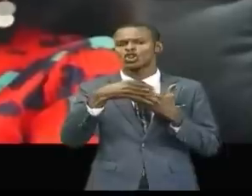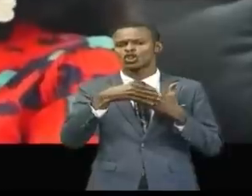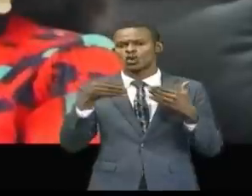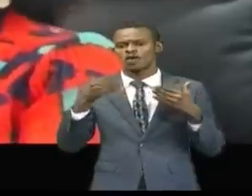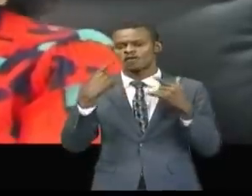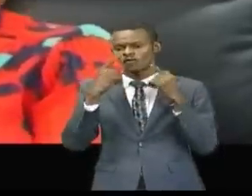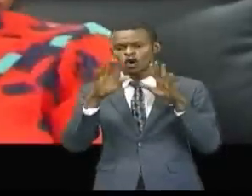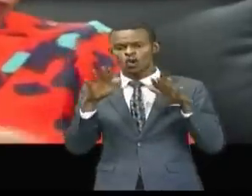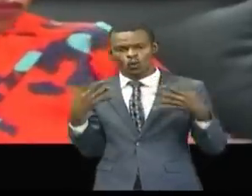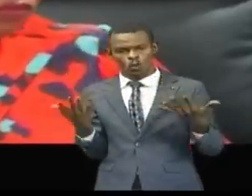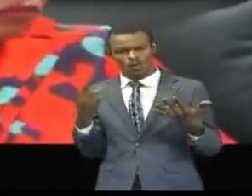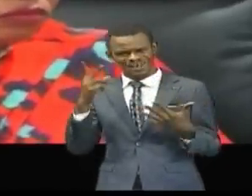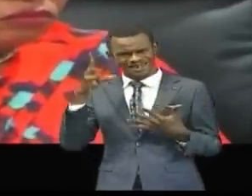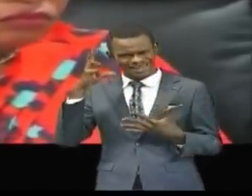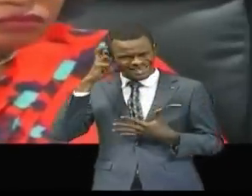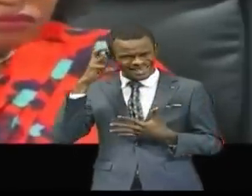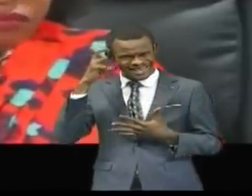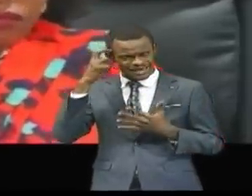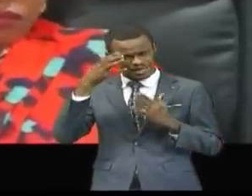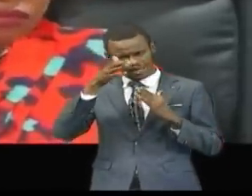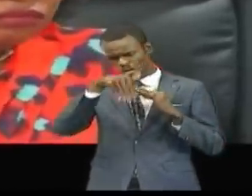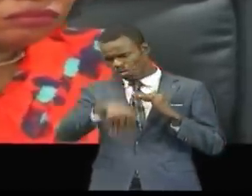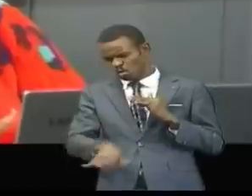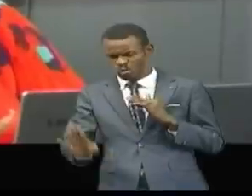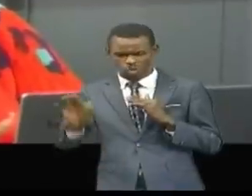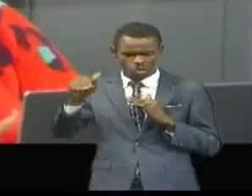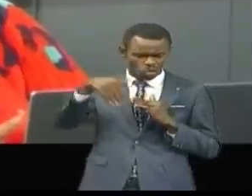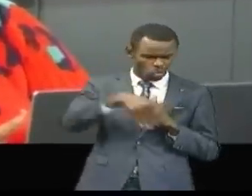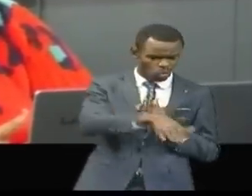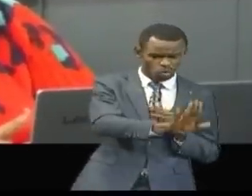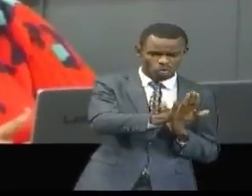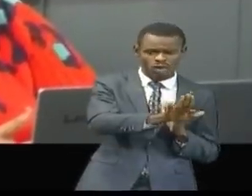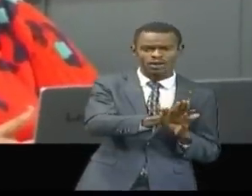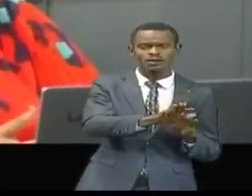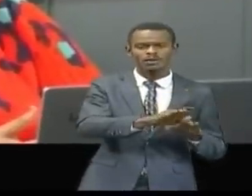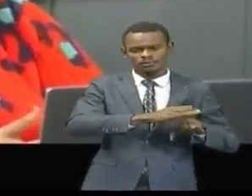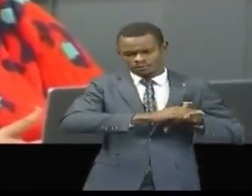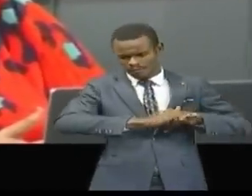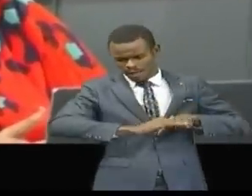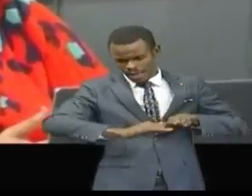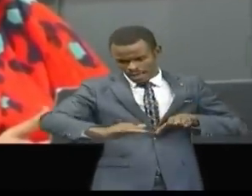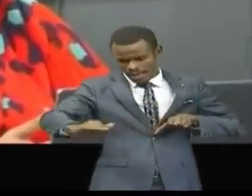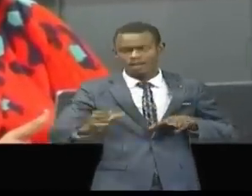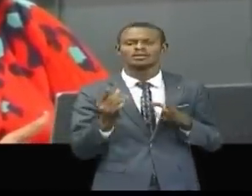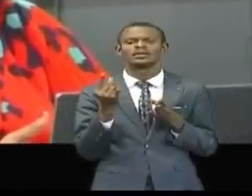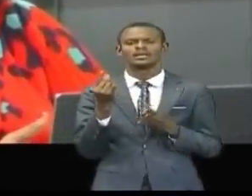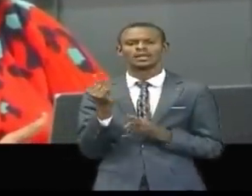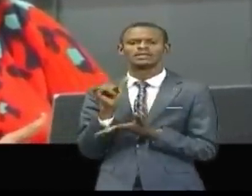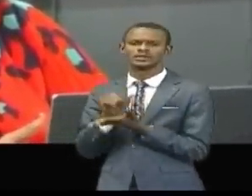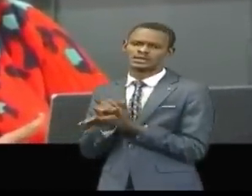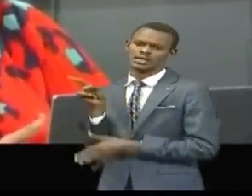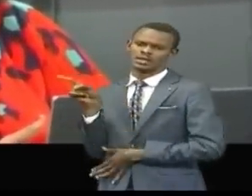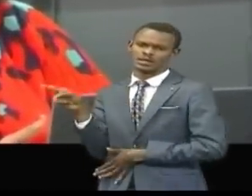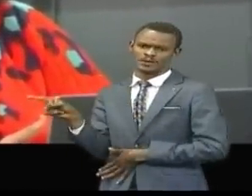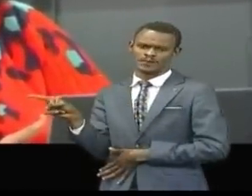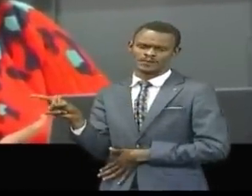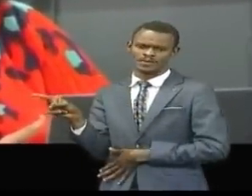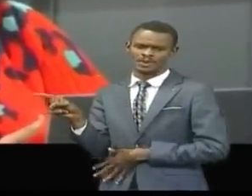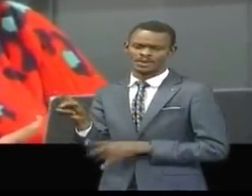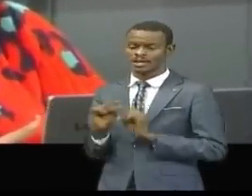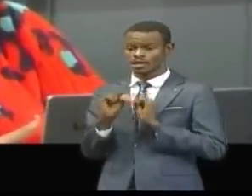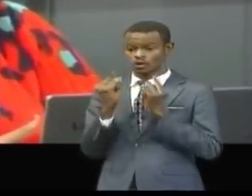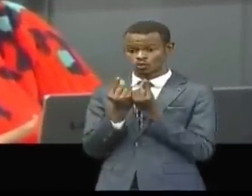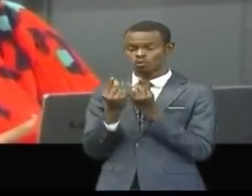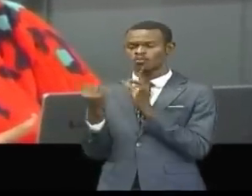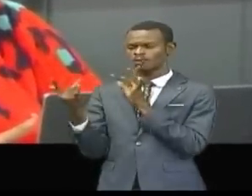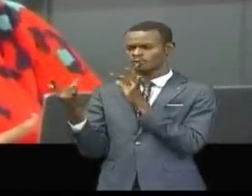érosions. Par ailleurs, la délégation a eu des réunions avec la vice-présidente de la Banque